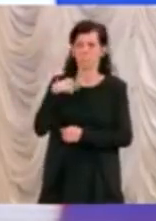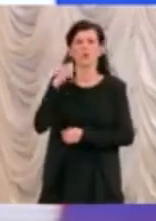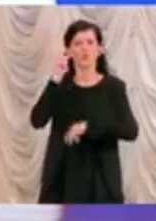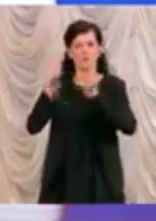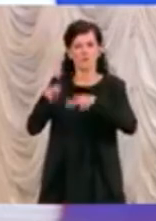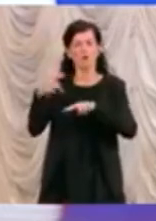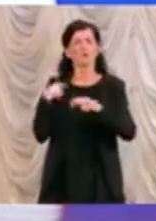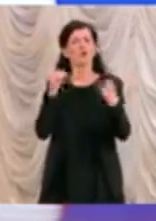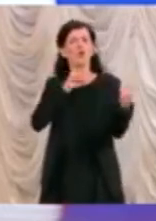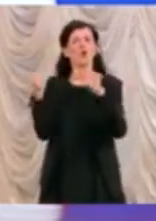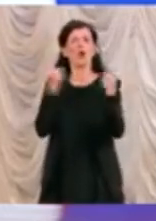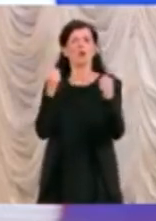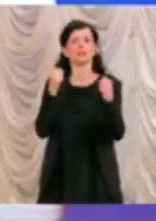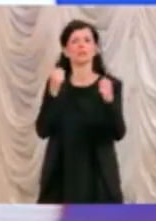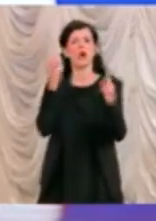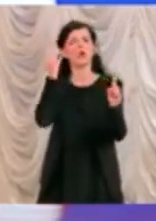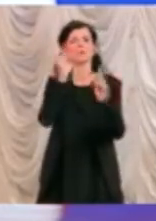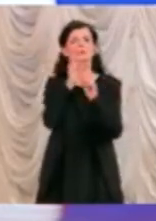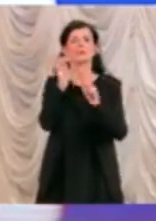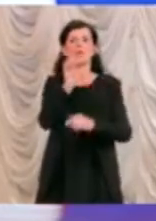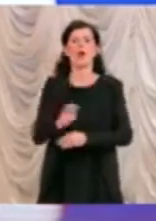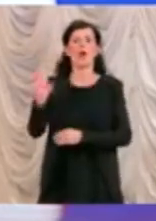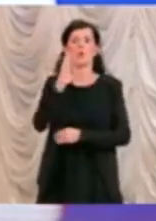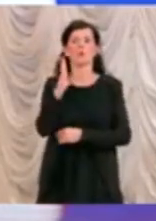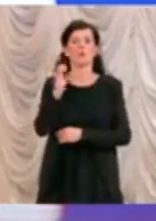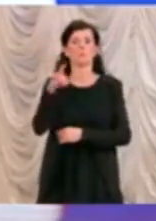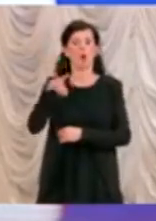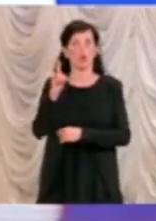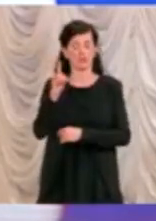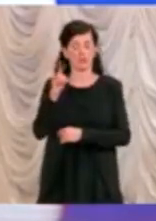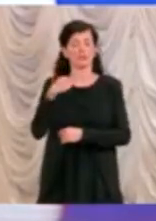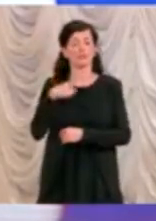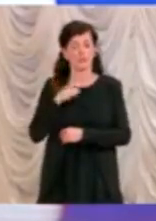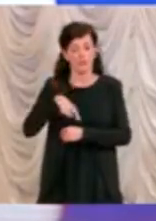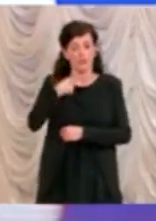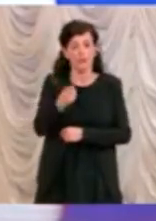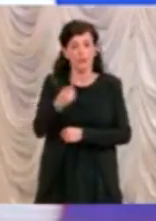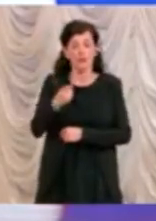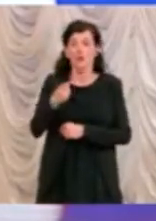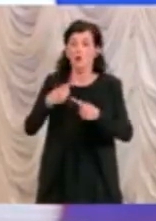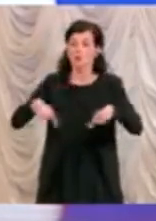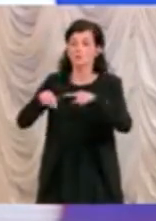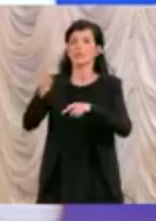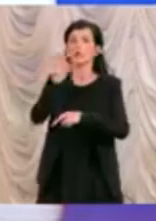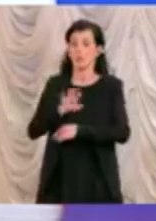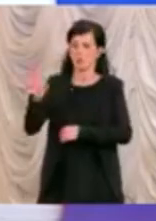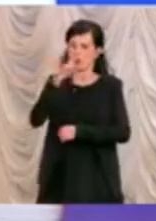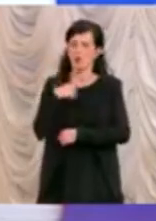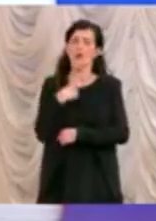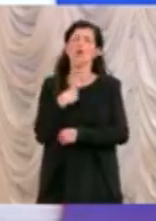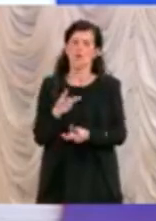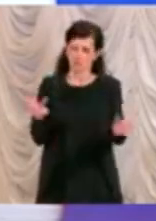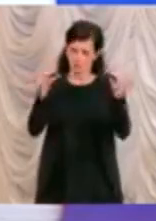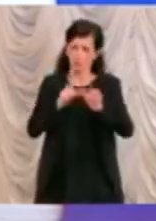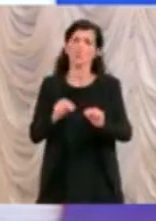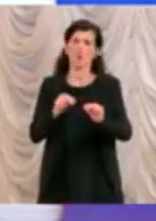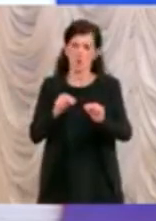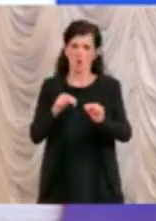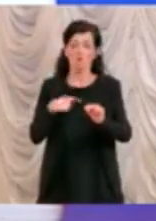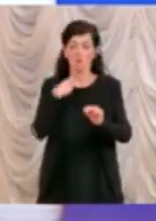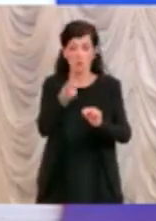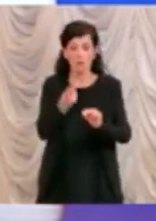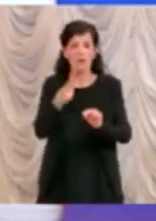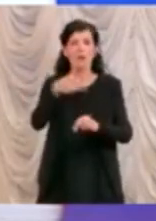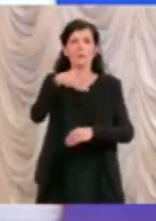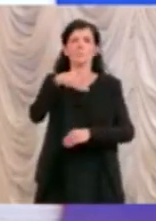eurobond e spiegherò con forza al prossimo consiglio europeo ancora una volta che uno strumento